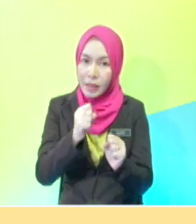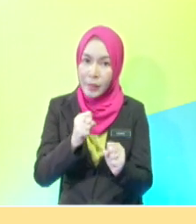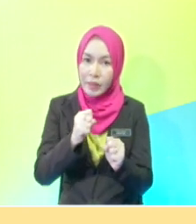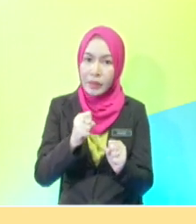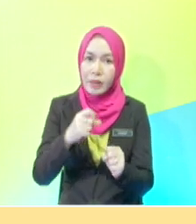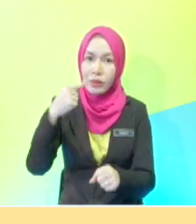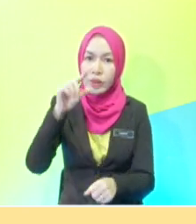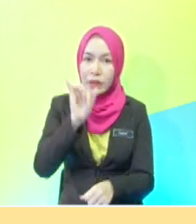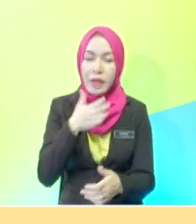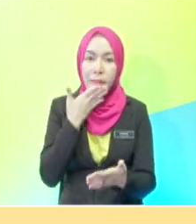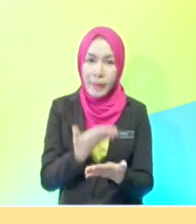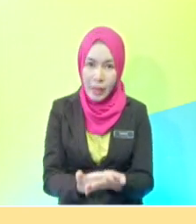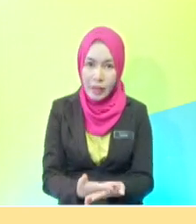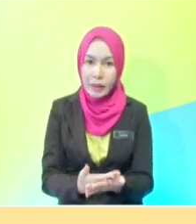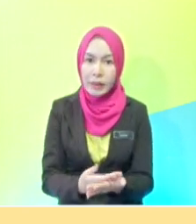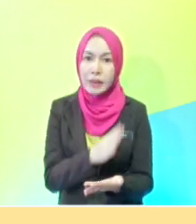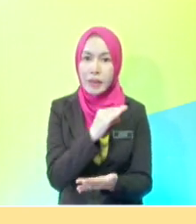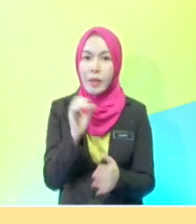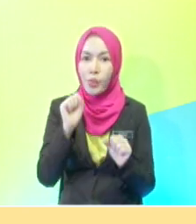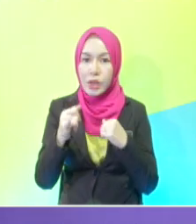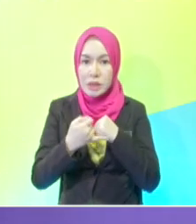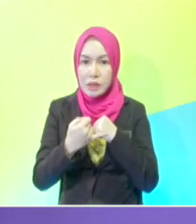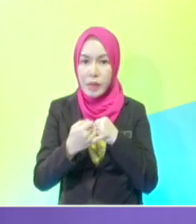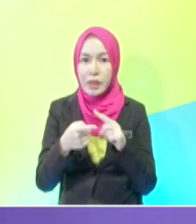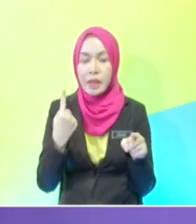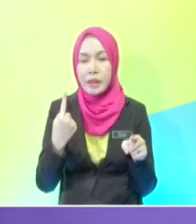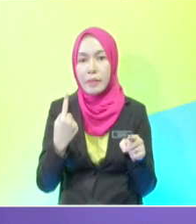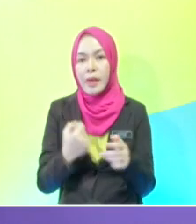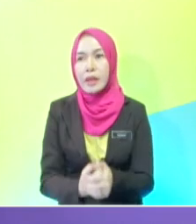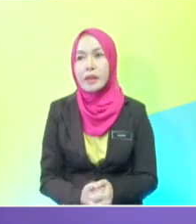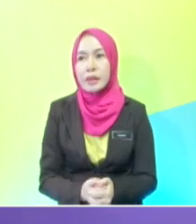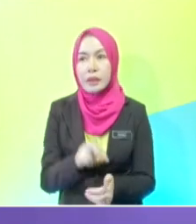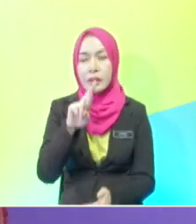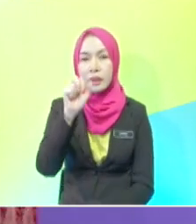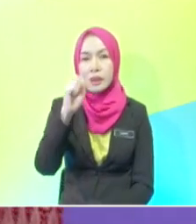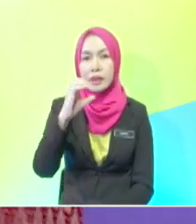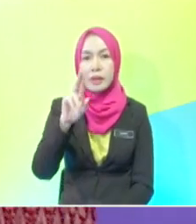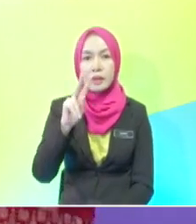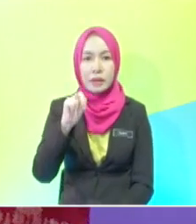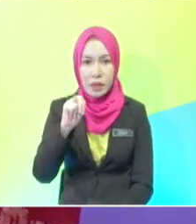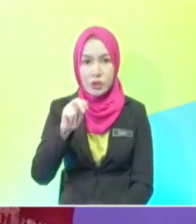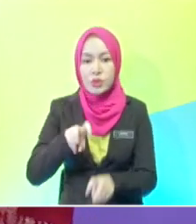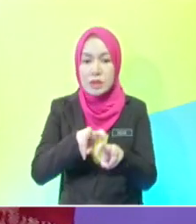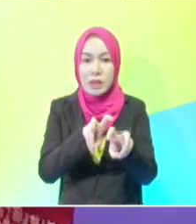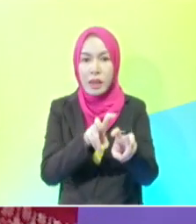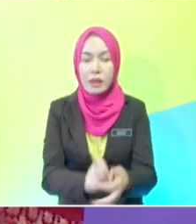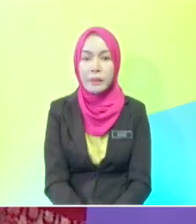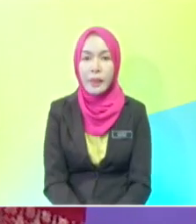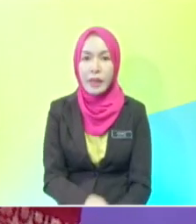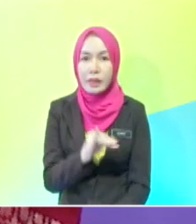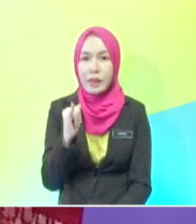dan yang kedua kita dapat jimat dari segi penggunaan racun dan yang terakhir